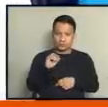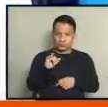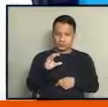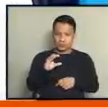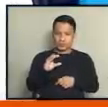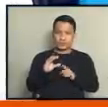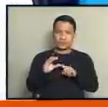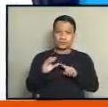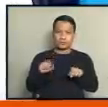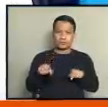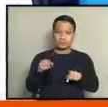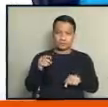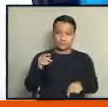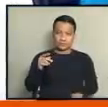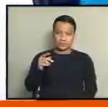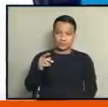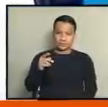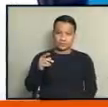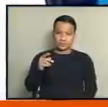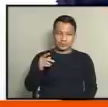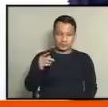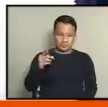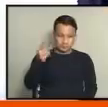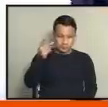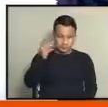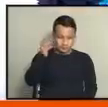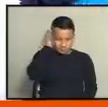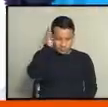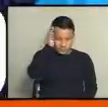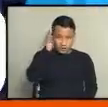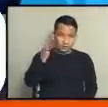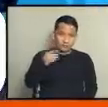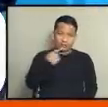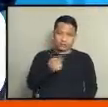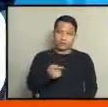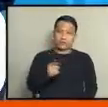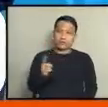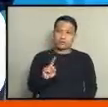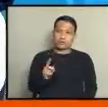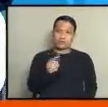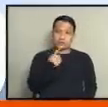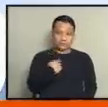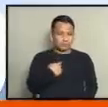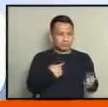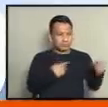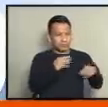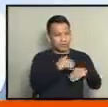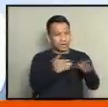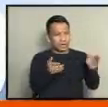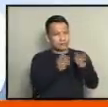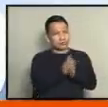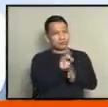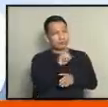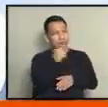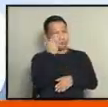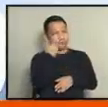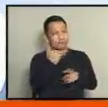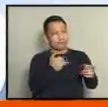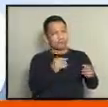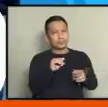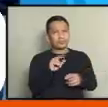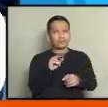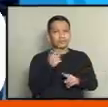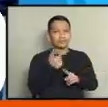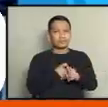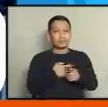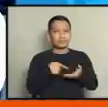Baracao, Sir. Baraco? Baracao, Sir. Baracao. Okay, ano sabi po ni Baracao? Tinanong ko kasi, Sir, na, Sir, bakit wala kaming 13 month